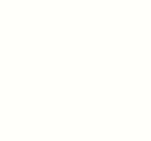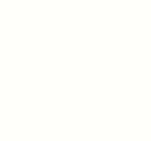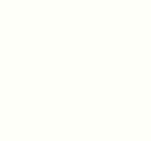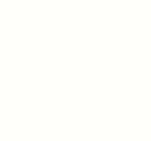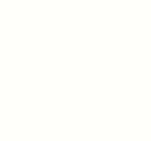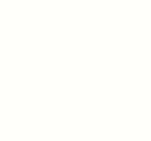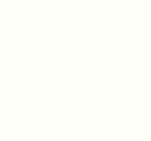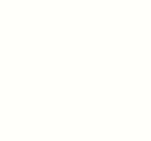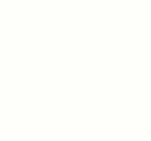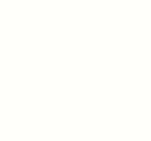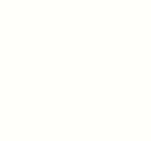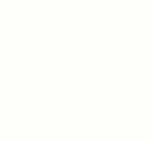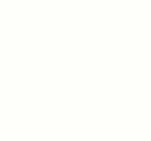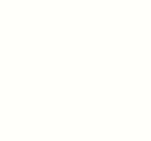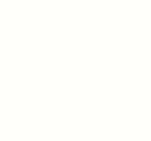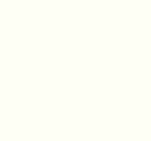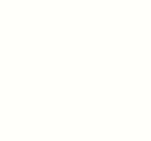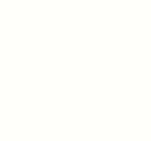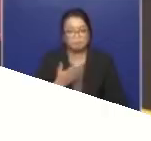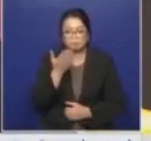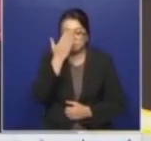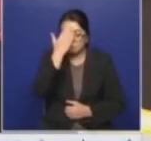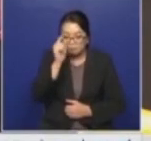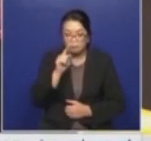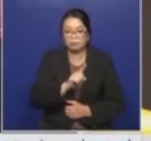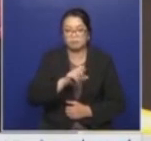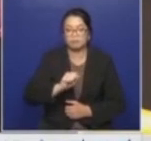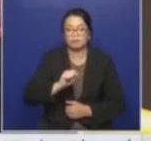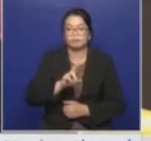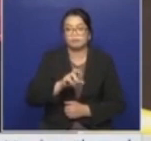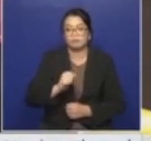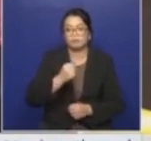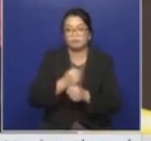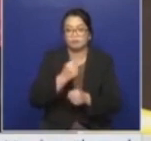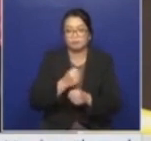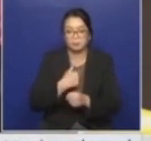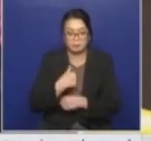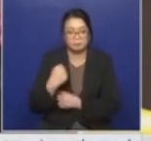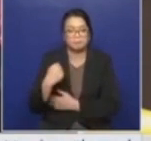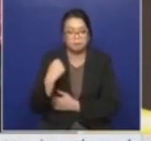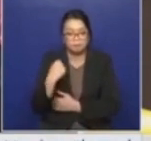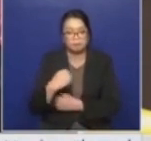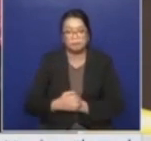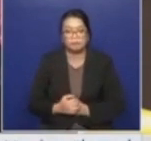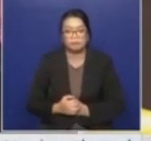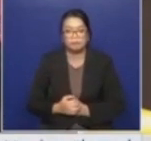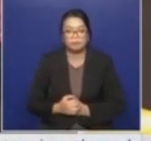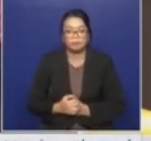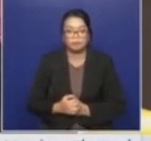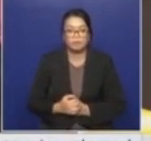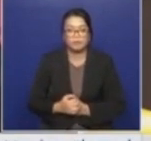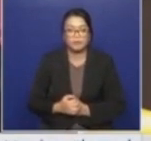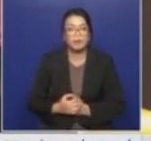ด้วยความภาคภูมิใจและเชื่อมั่นในการทำงานของสภาครับท่านประธาน